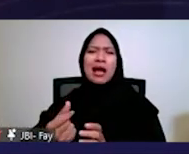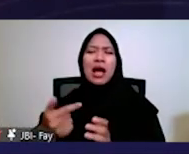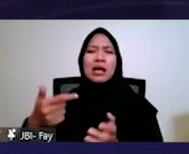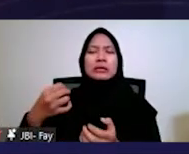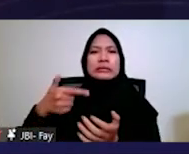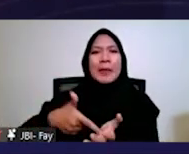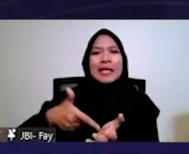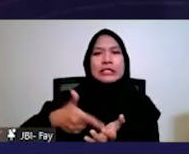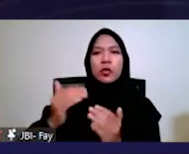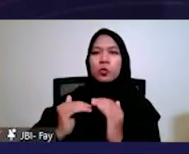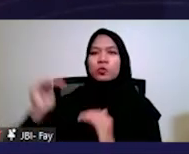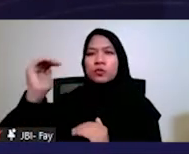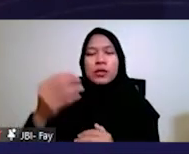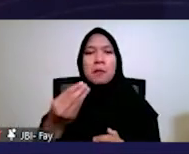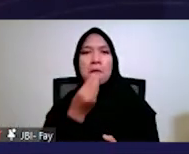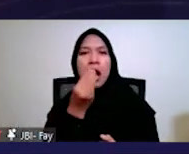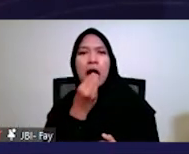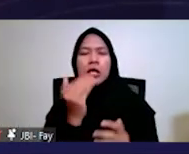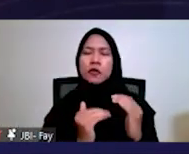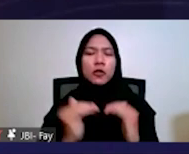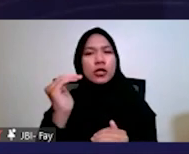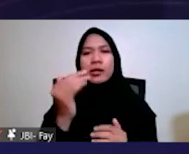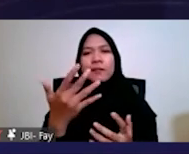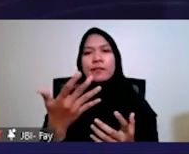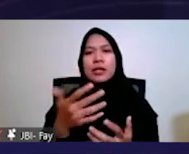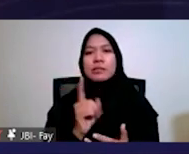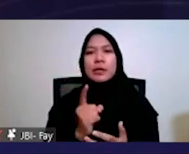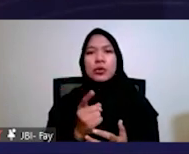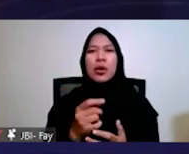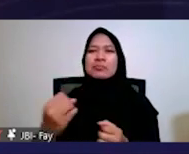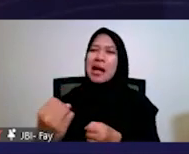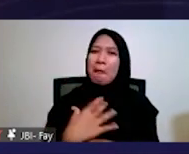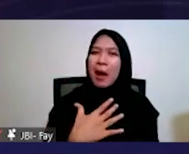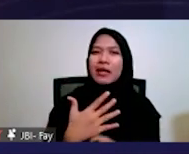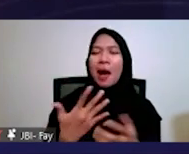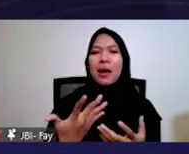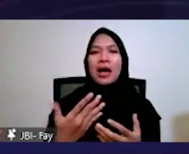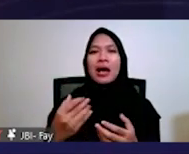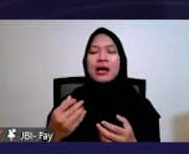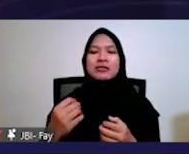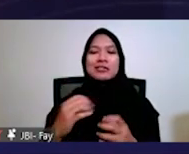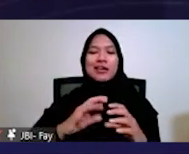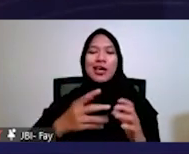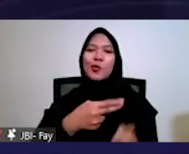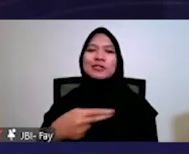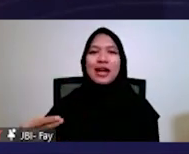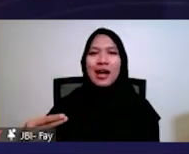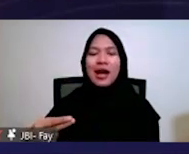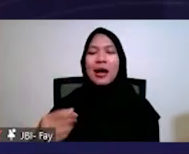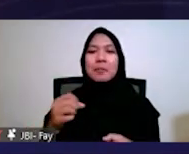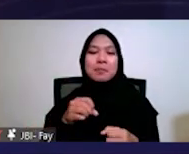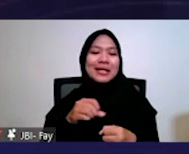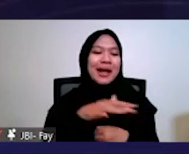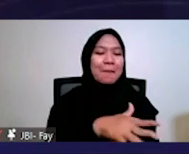sangat tinggi harga pangan yang sangat tinggi makanya tuh berdampak ke dalam negeri yaitu kepada